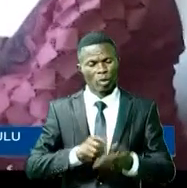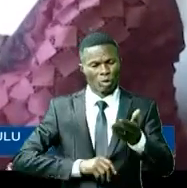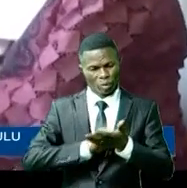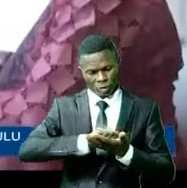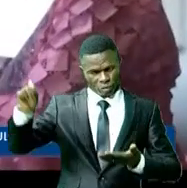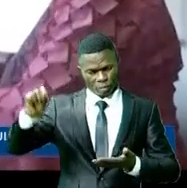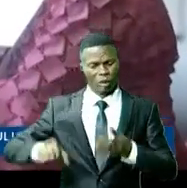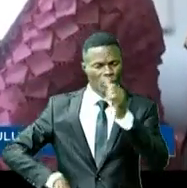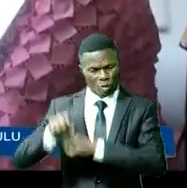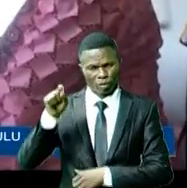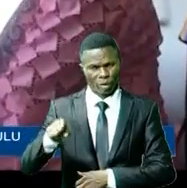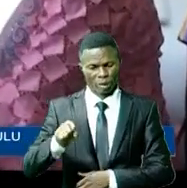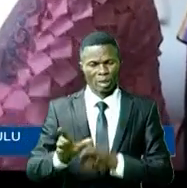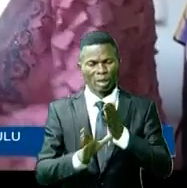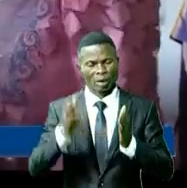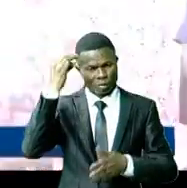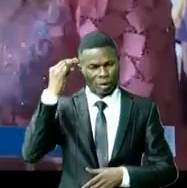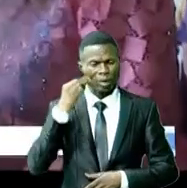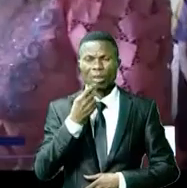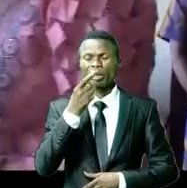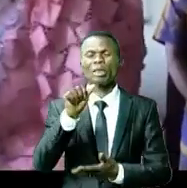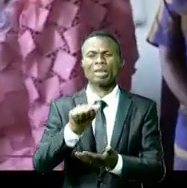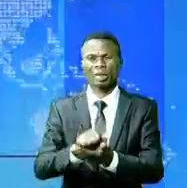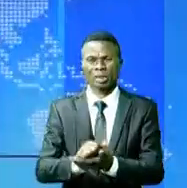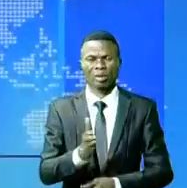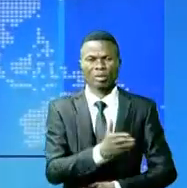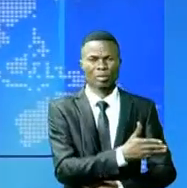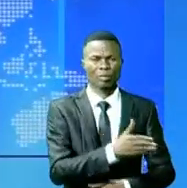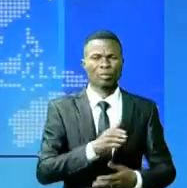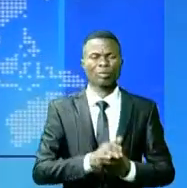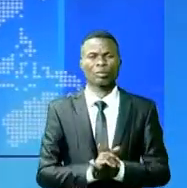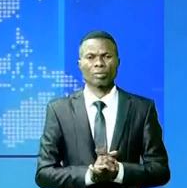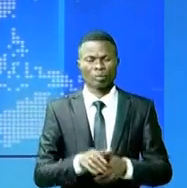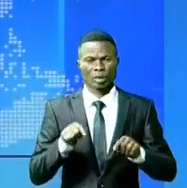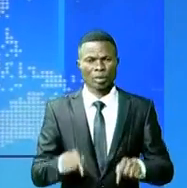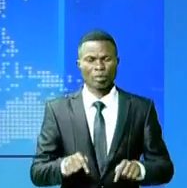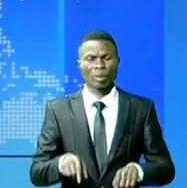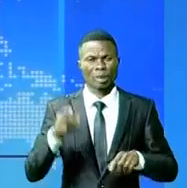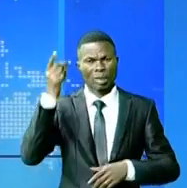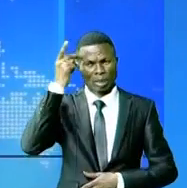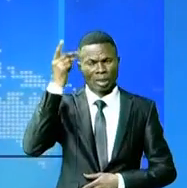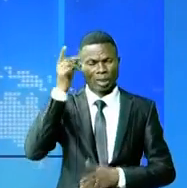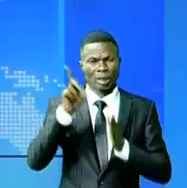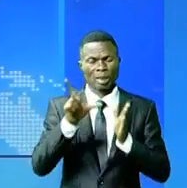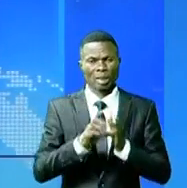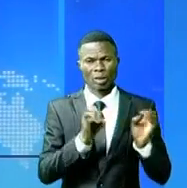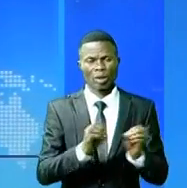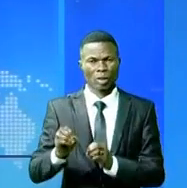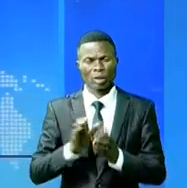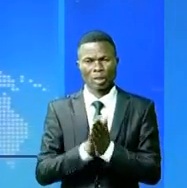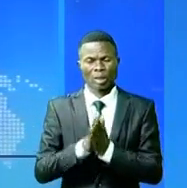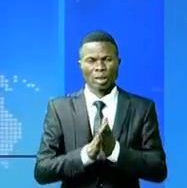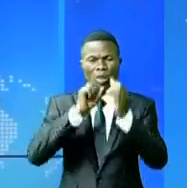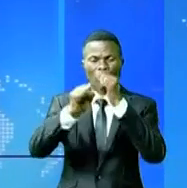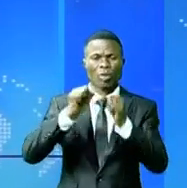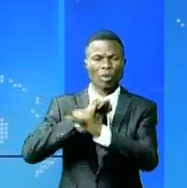déguerpie, a martelé la vice-ministre de la Défense nationale. Pendant ces temps à Kinshasa, la loi organique portant